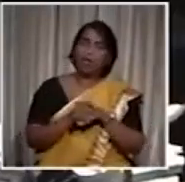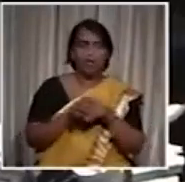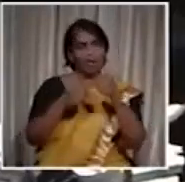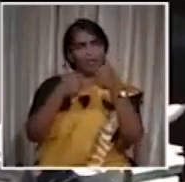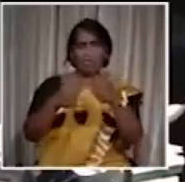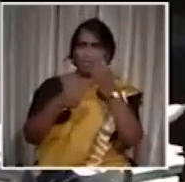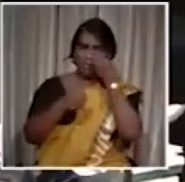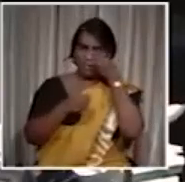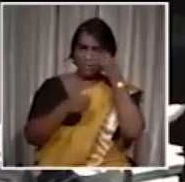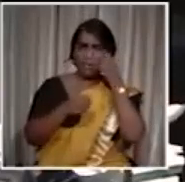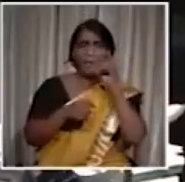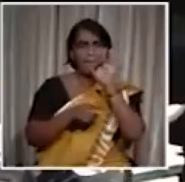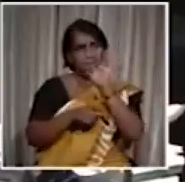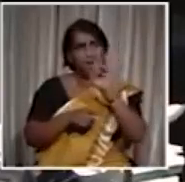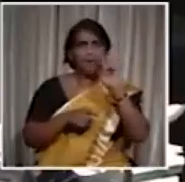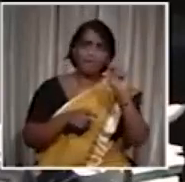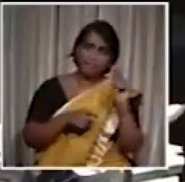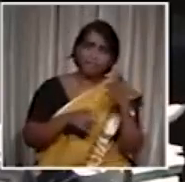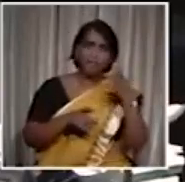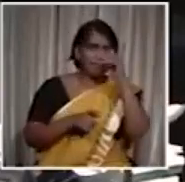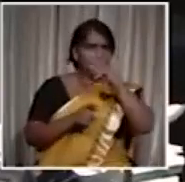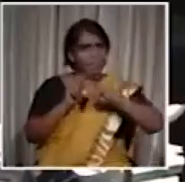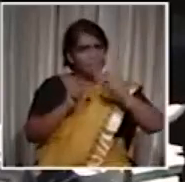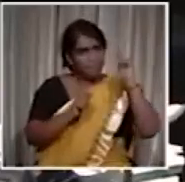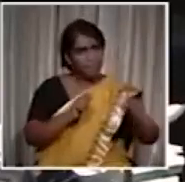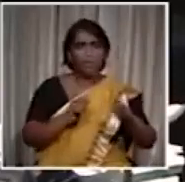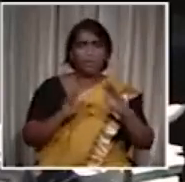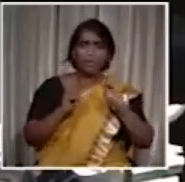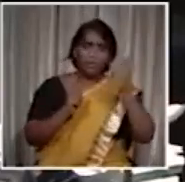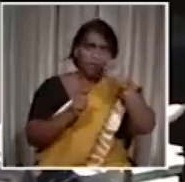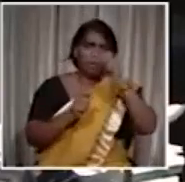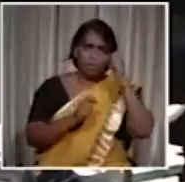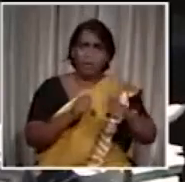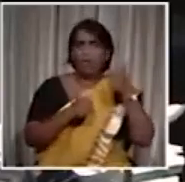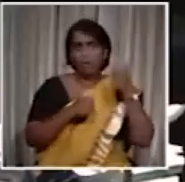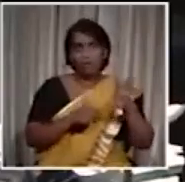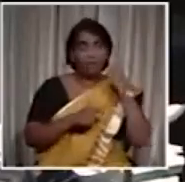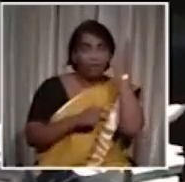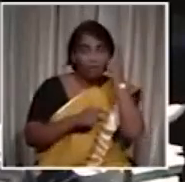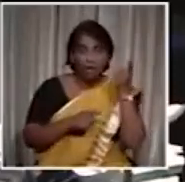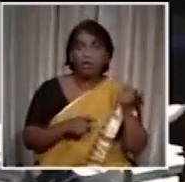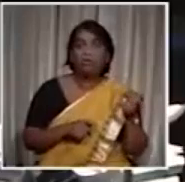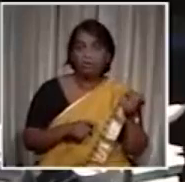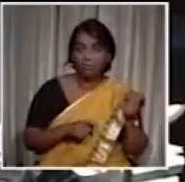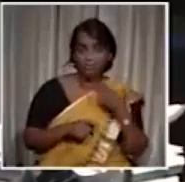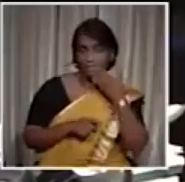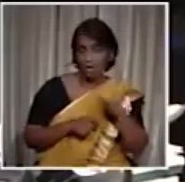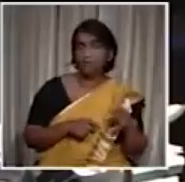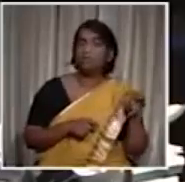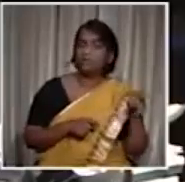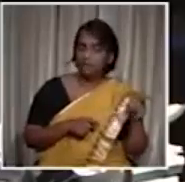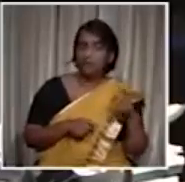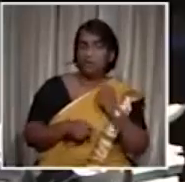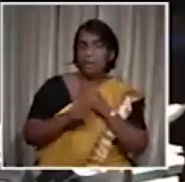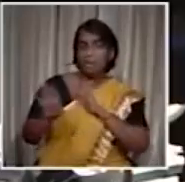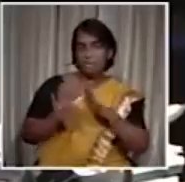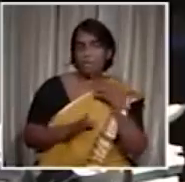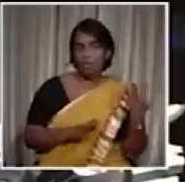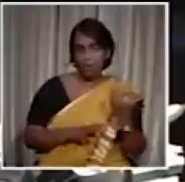ඒකට 15ක් 20ක් යම් වැටුපක් දීලා සැලකීතු වැටුපක් දුන්න එකමක් නැහැ. මොකද මේ ඥානෙ ඔවුන්ගේ දැනුම ඒක රාජපාලනයට